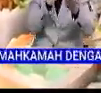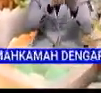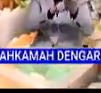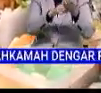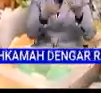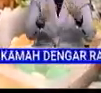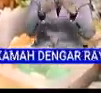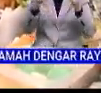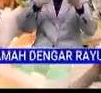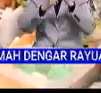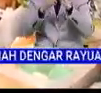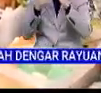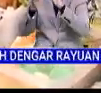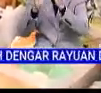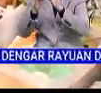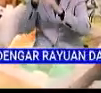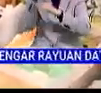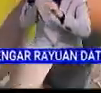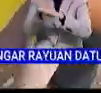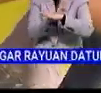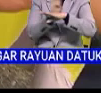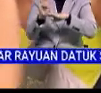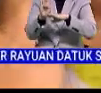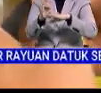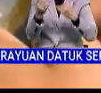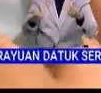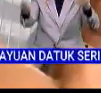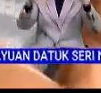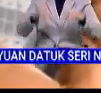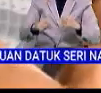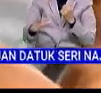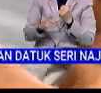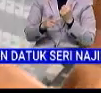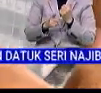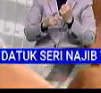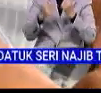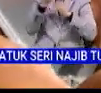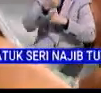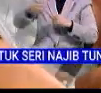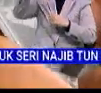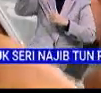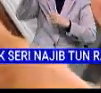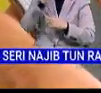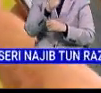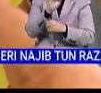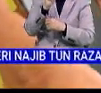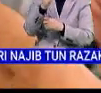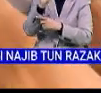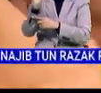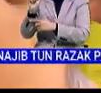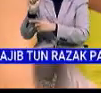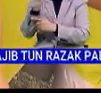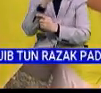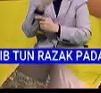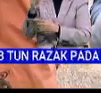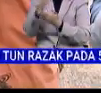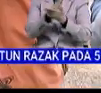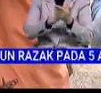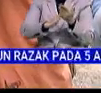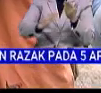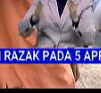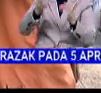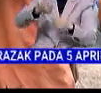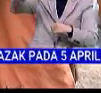menawarkan penyelesaian digital perniagaan. Hadir sama Timbalan Ketua Pengarah Operasi Pharma Muhammad Mustafa Awang dan Ketua Bahagian